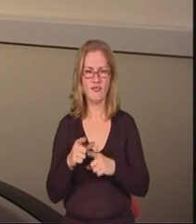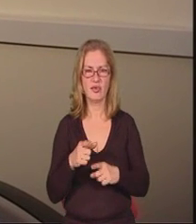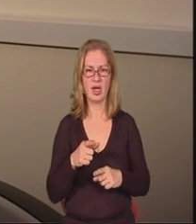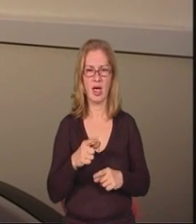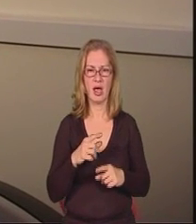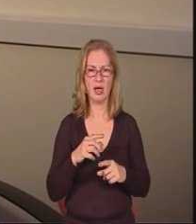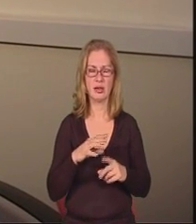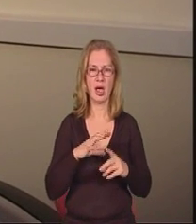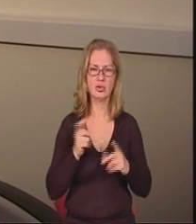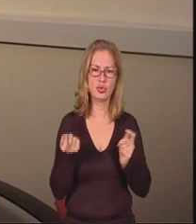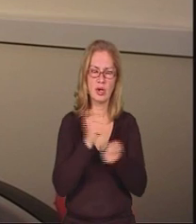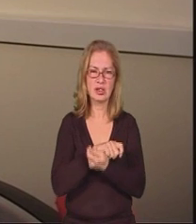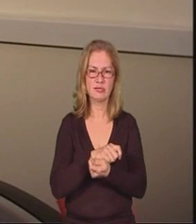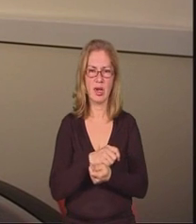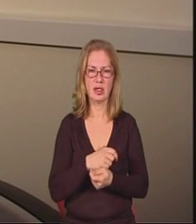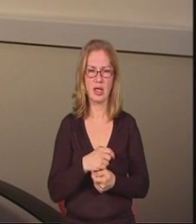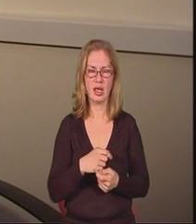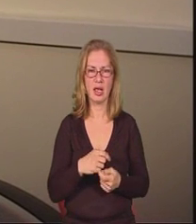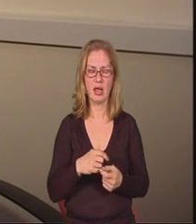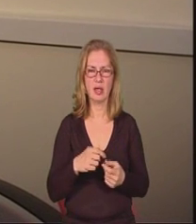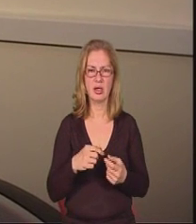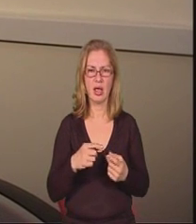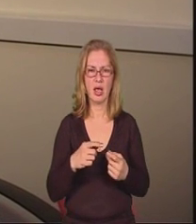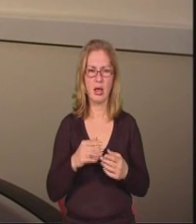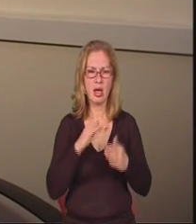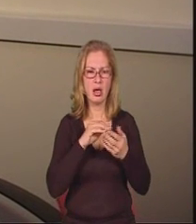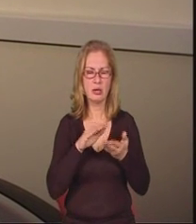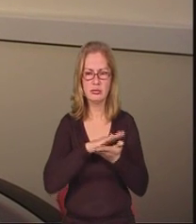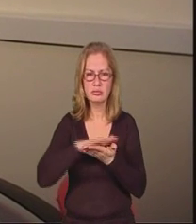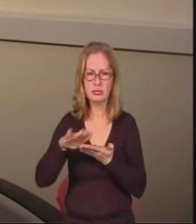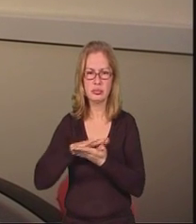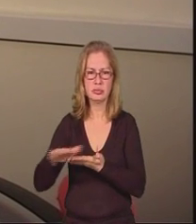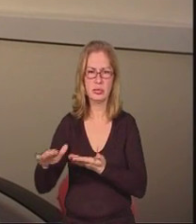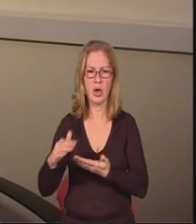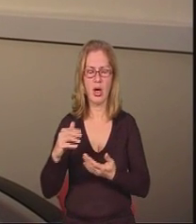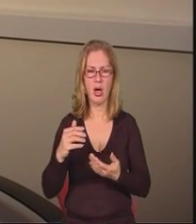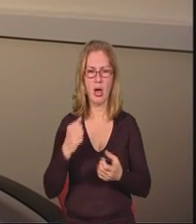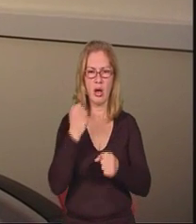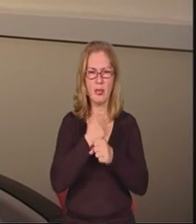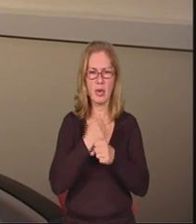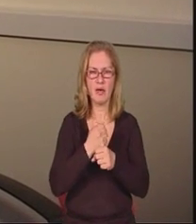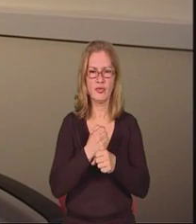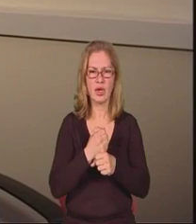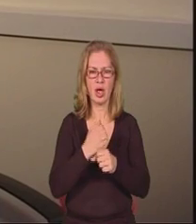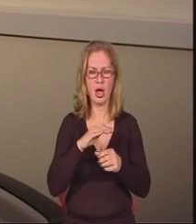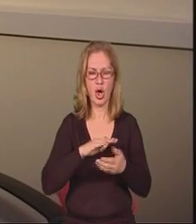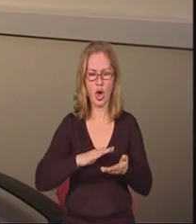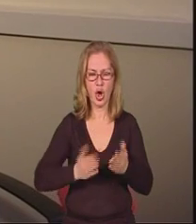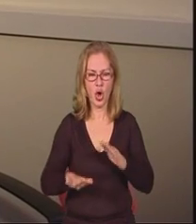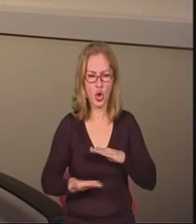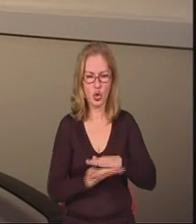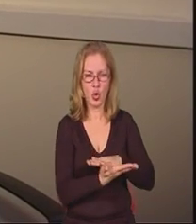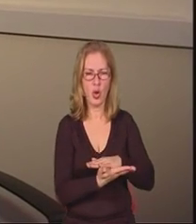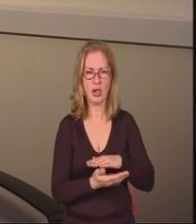da su pri tome završeni izmenjeni tamponski slojevi zajedno sa postavljenim novim